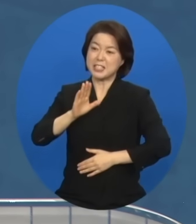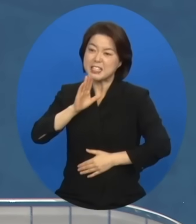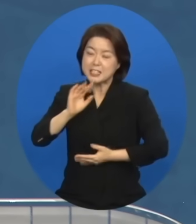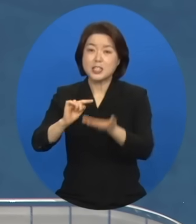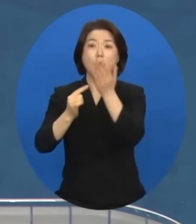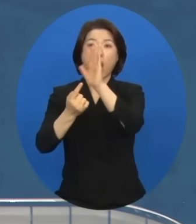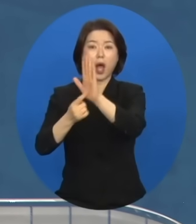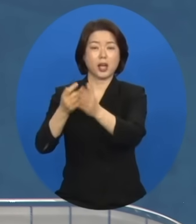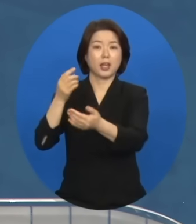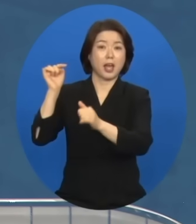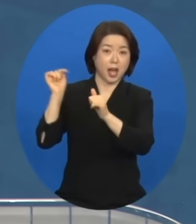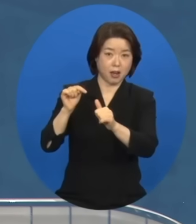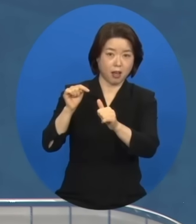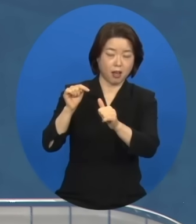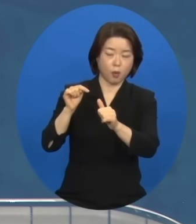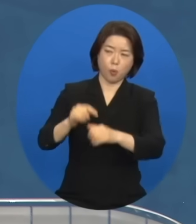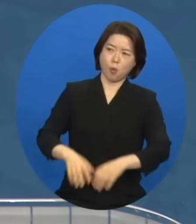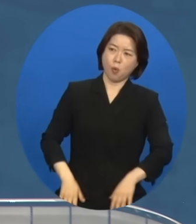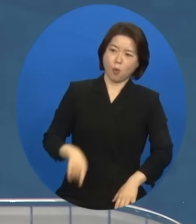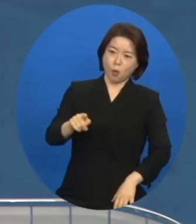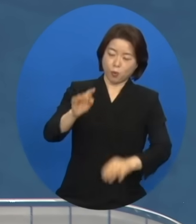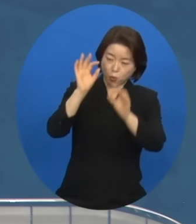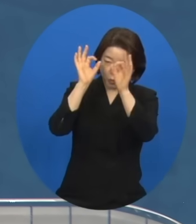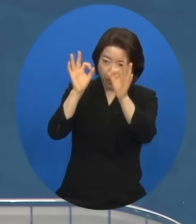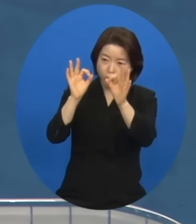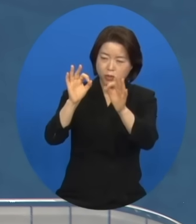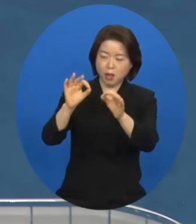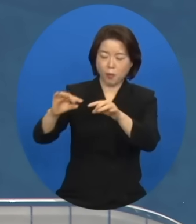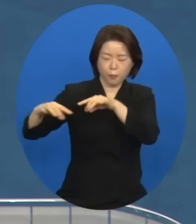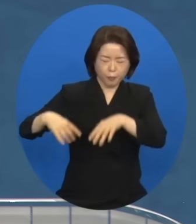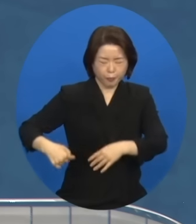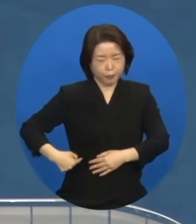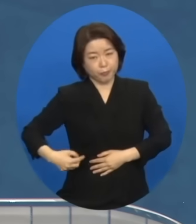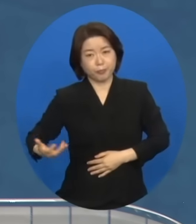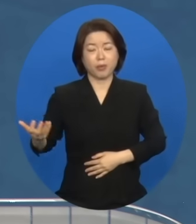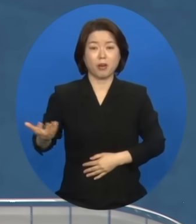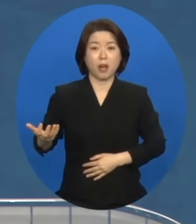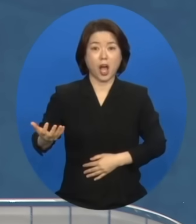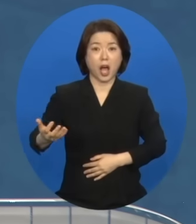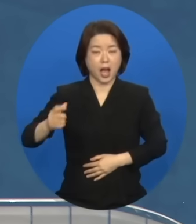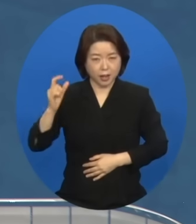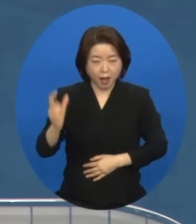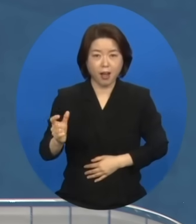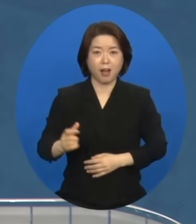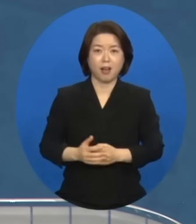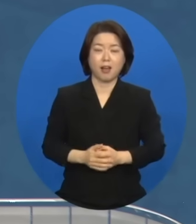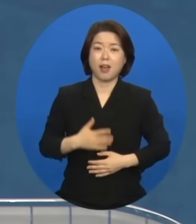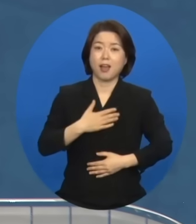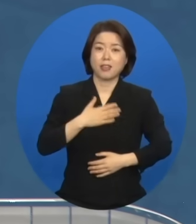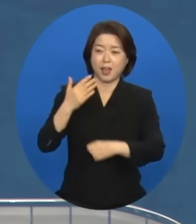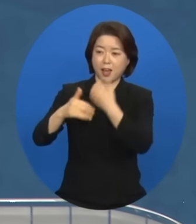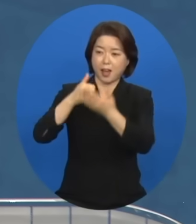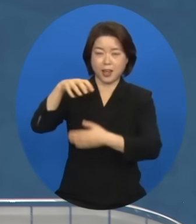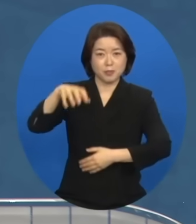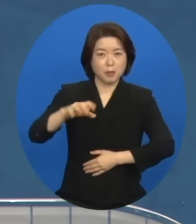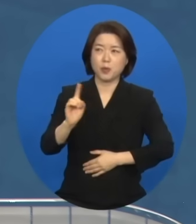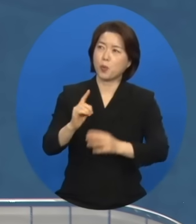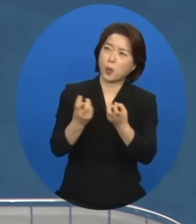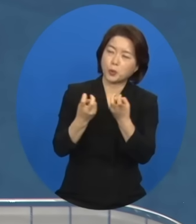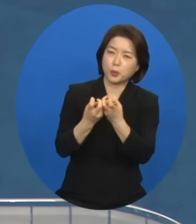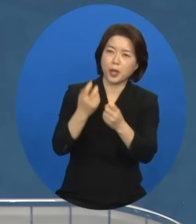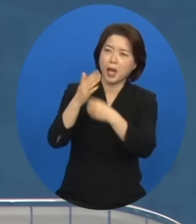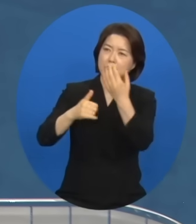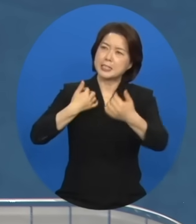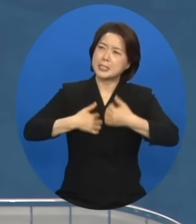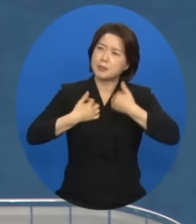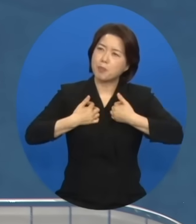마음에 굉장히 강하게 와닿았어요. 왜냐하면 제가 하나님 앞에서 어떻게 하면 하나님 기뻐하시는 삶을